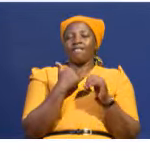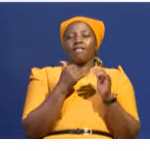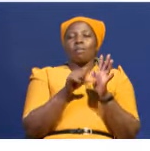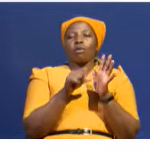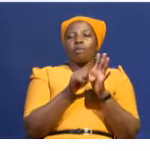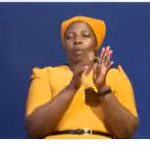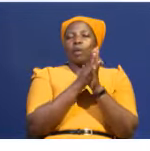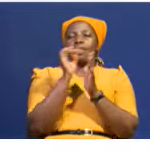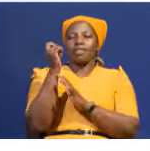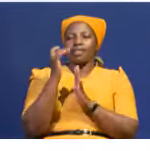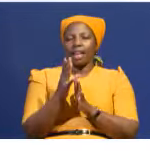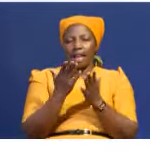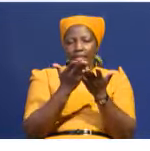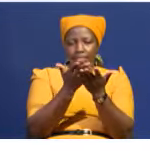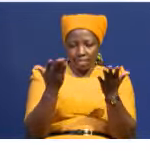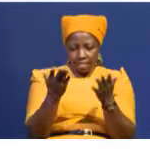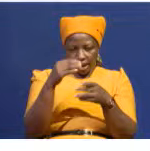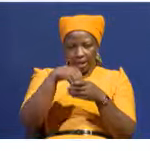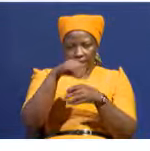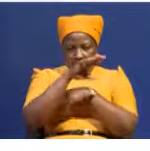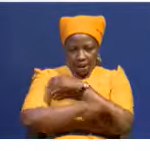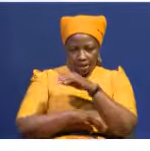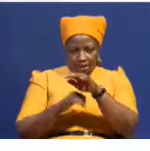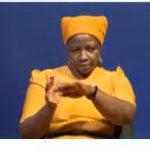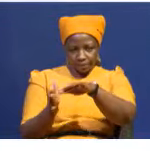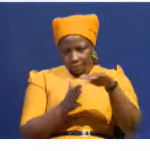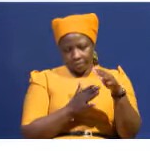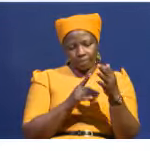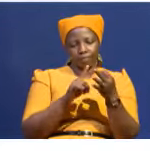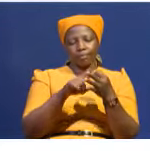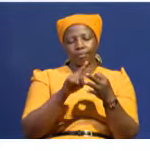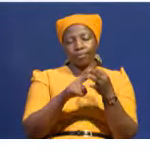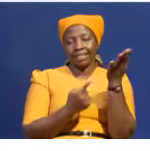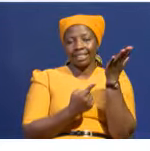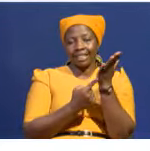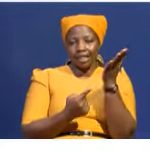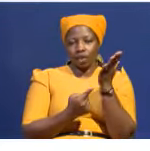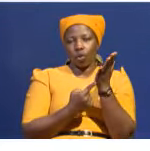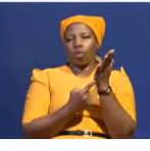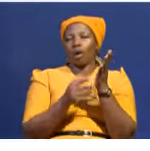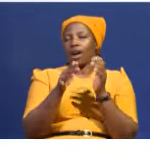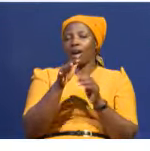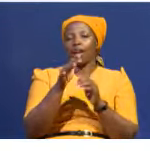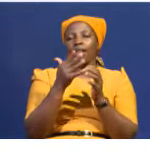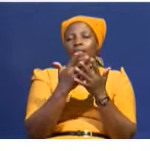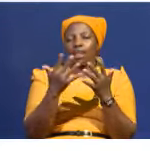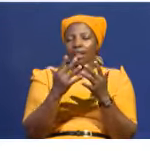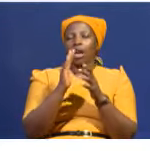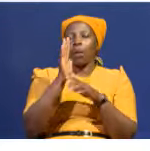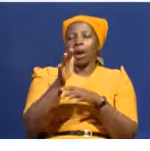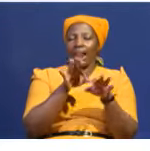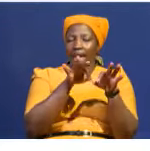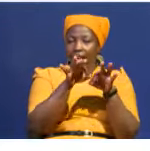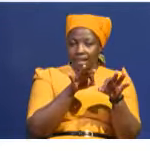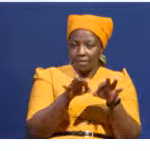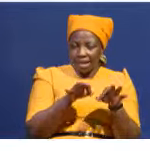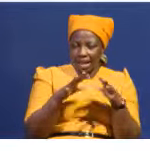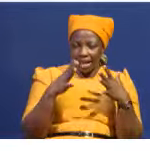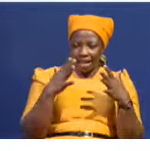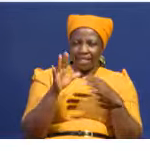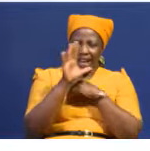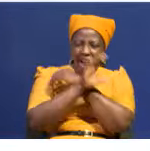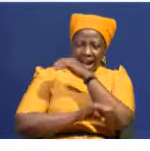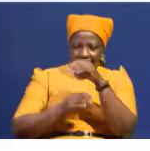Wakenya humu nchini. Kuna swala pia la digital superhighway, atakuwa anaweza pia kulizungumzia katika pengine kama watu watakuwa wamefikia wapi ama